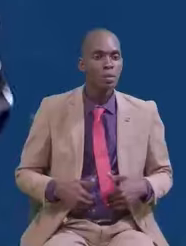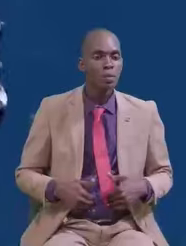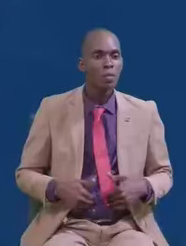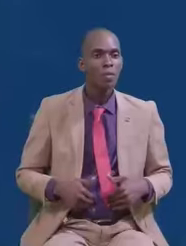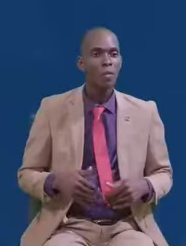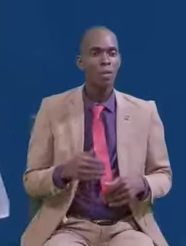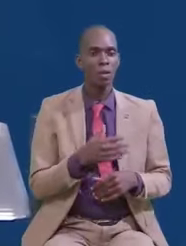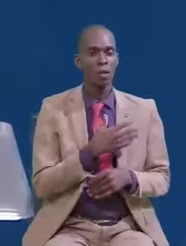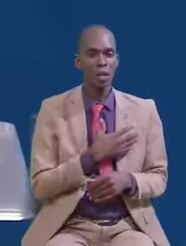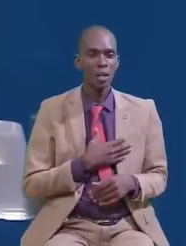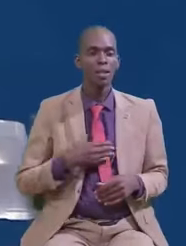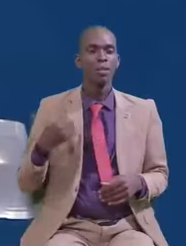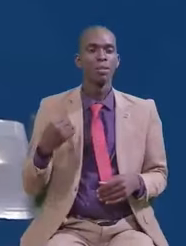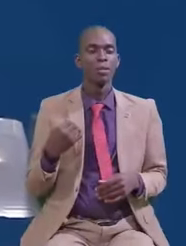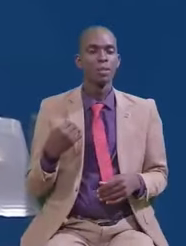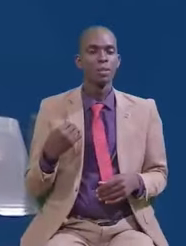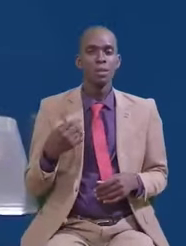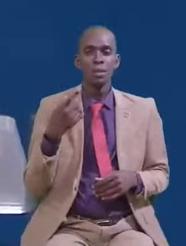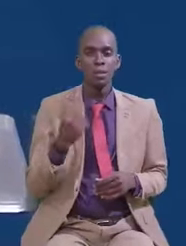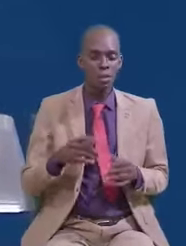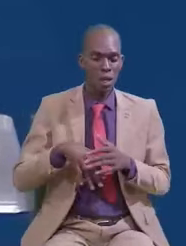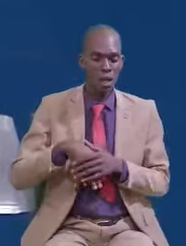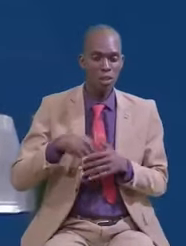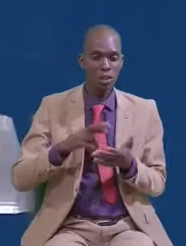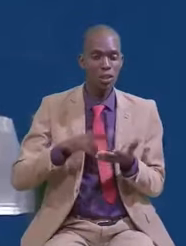Et le résultat,